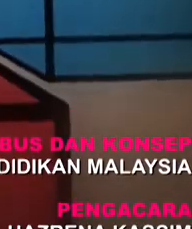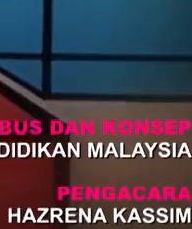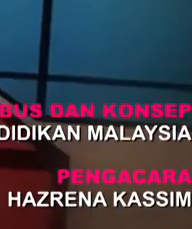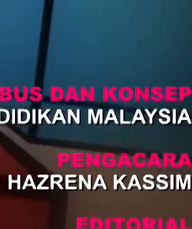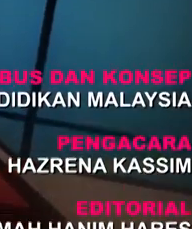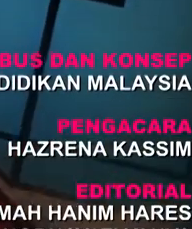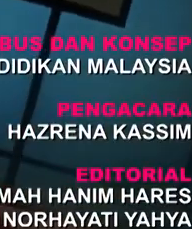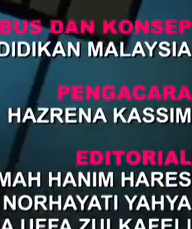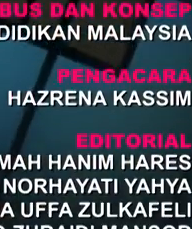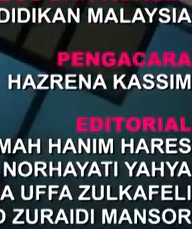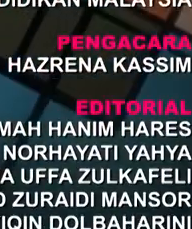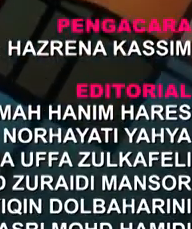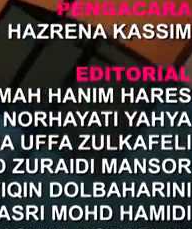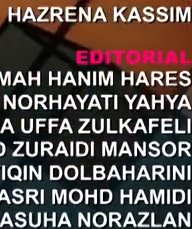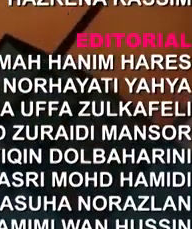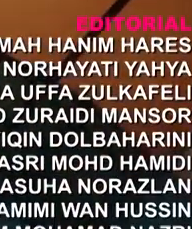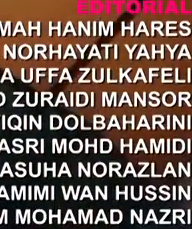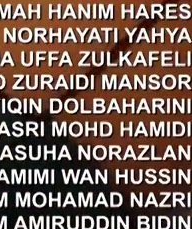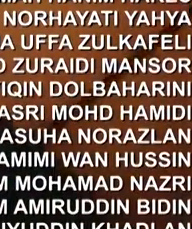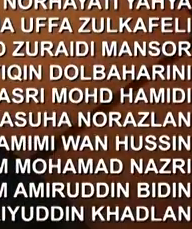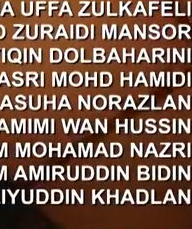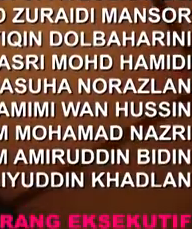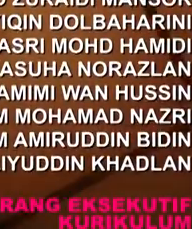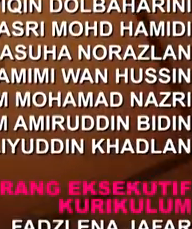kakak-kakak Kakashi